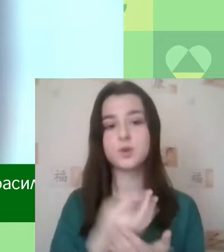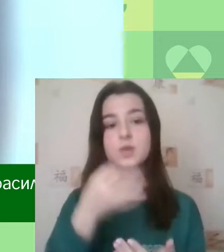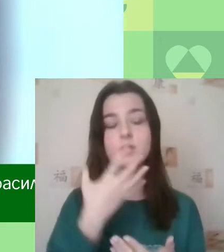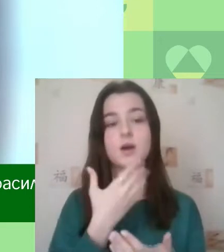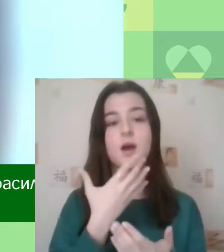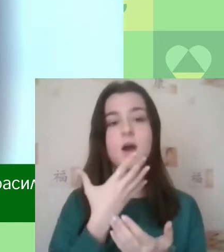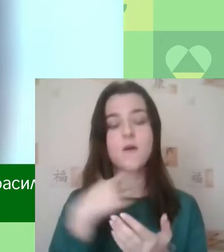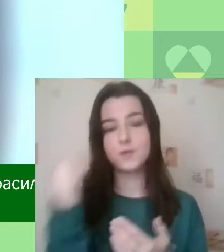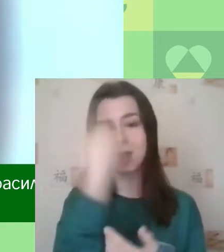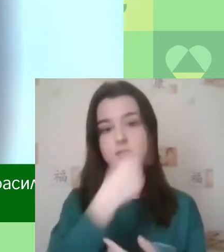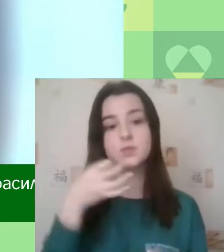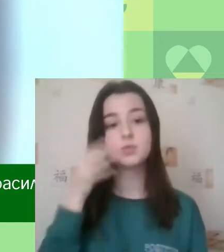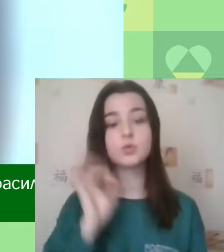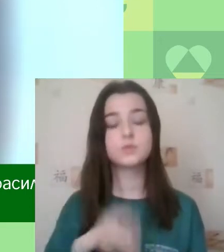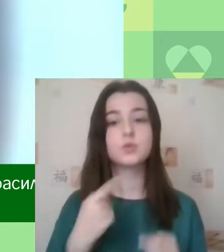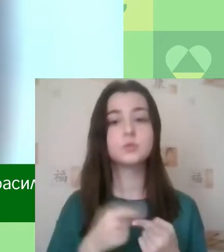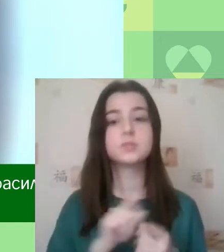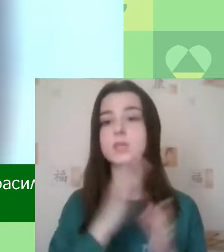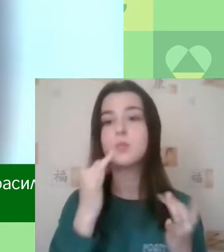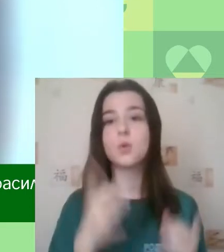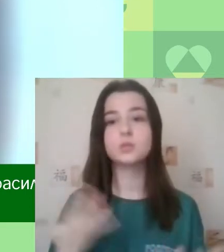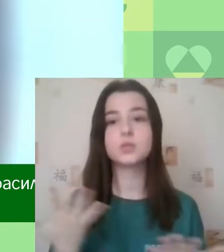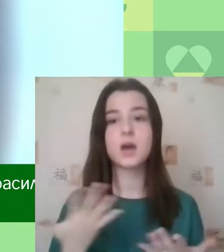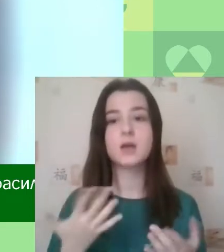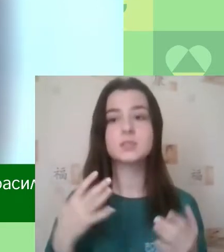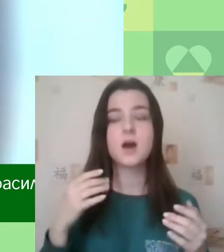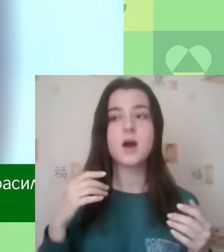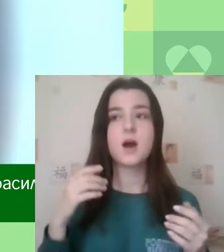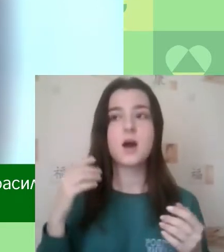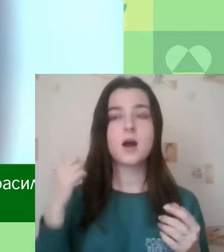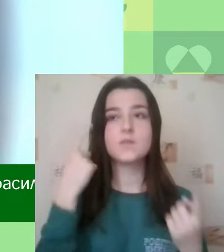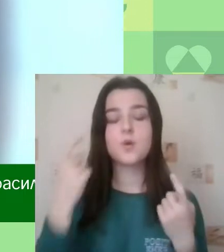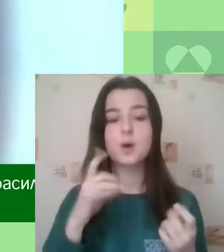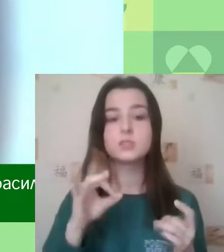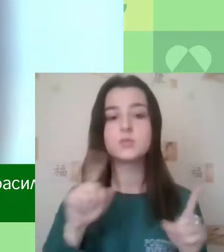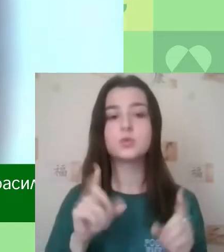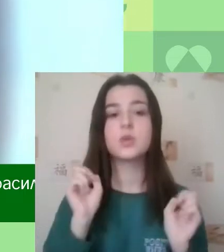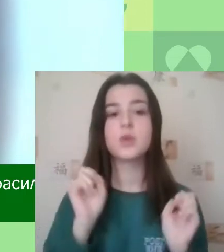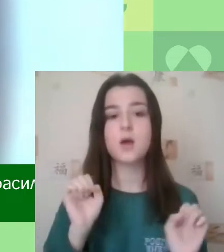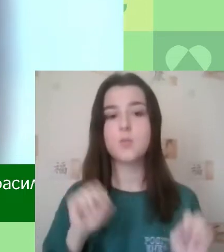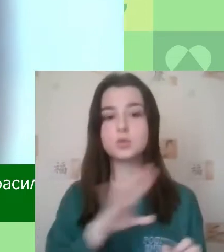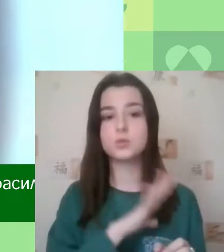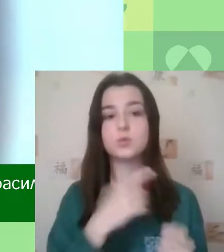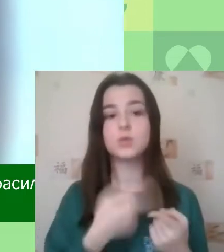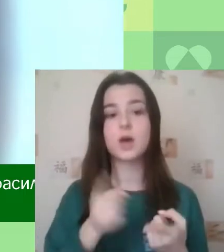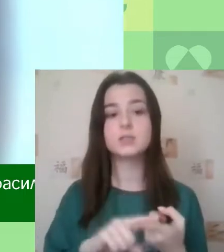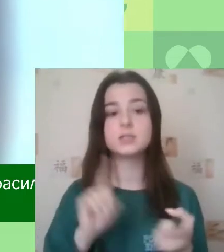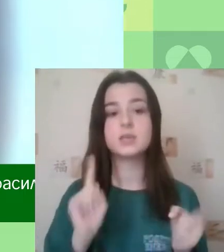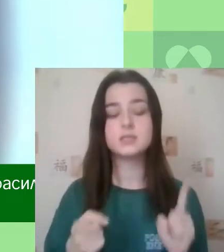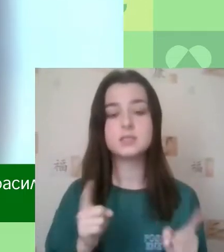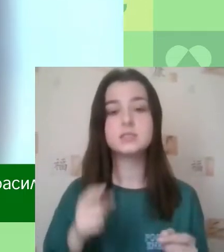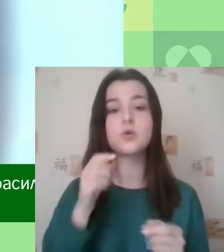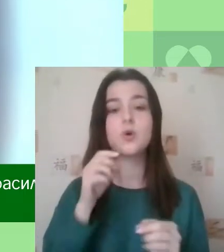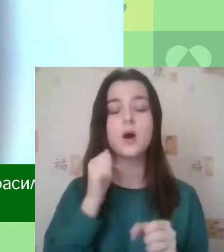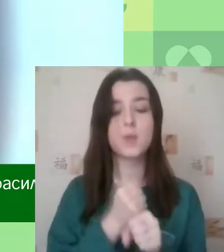власним досвідом. Тобто це не просто теорія про те, як взагалі може бути, а це реальні кейси, як же це